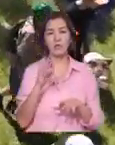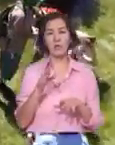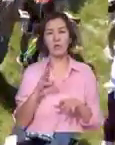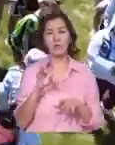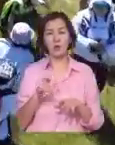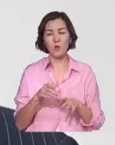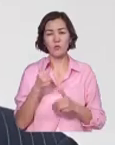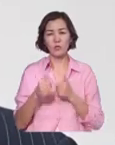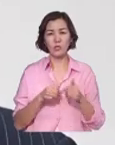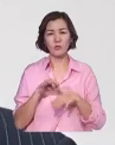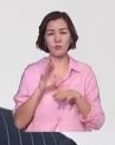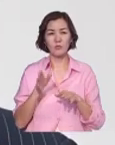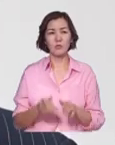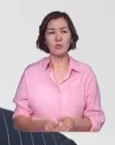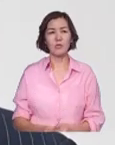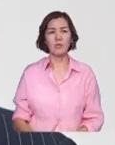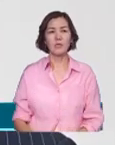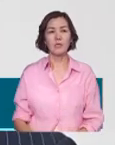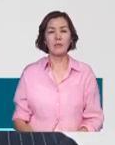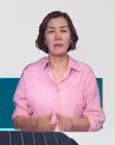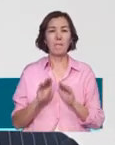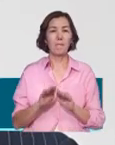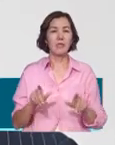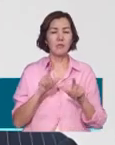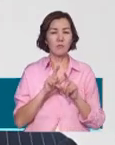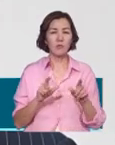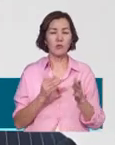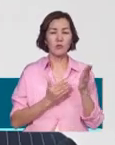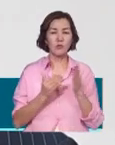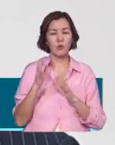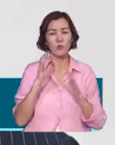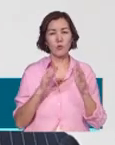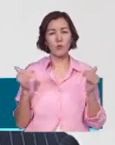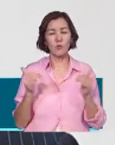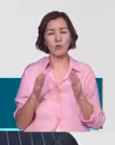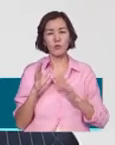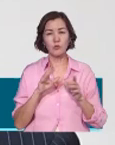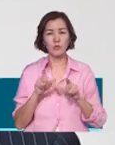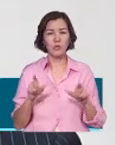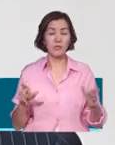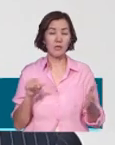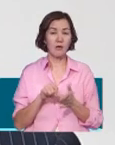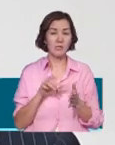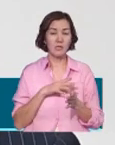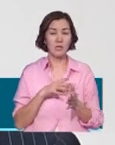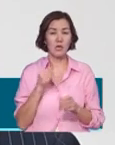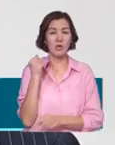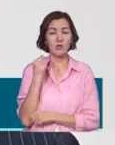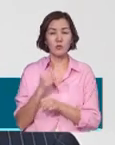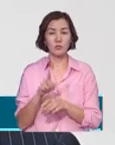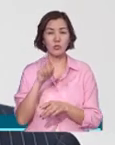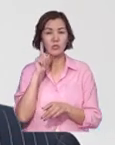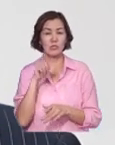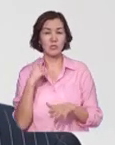өтеді. Мақсатта аудиториямыз мектеп оқушылары, жоғары оқу орындарының және колледждердің студенттері, жұмысшы жастар, жұмыссыз